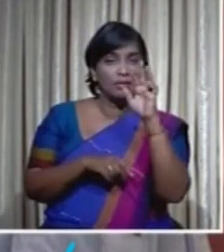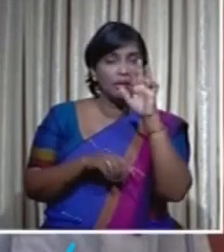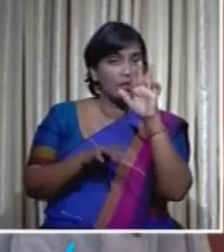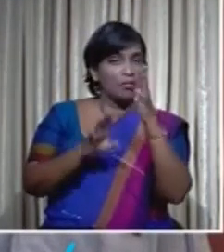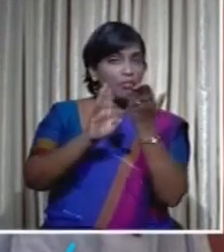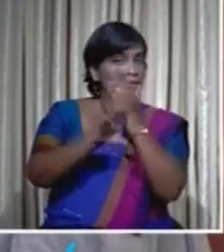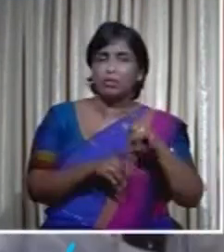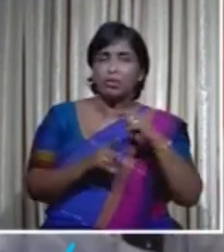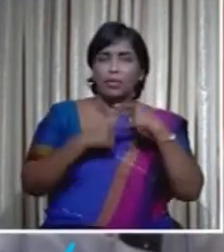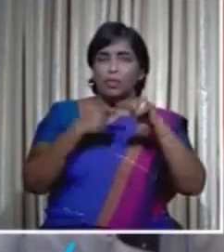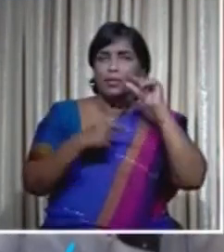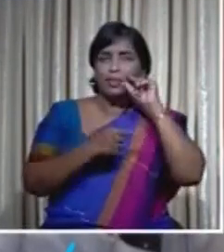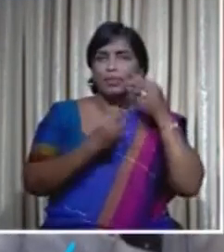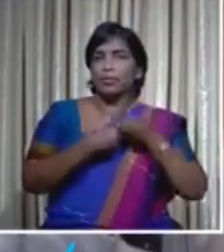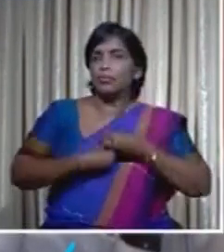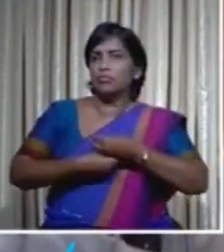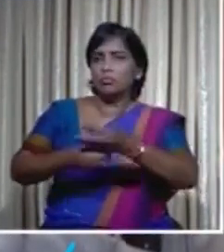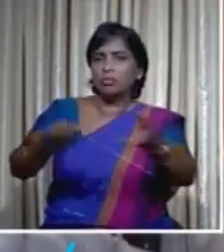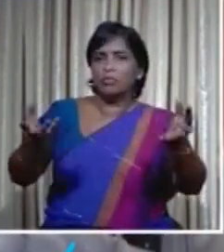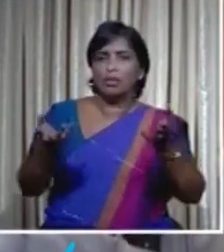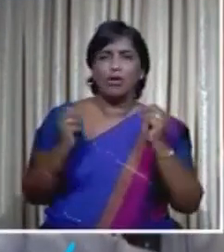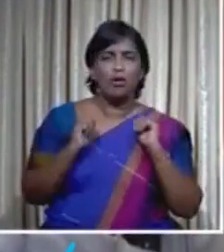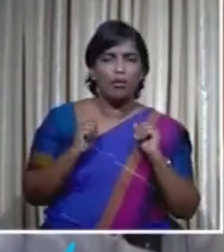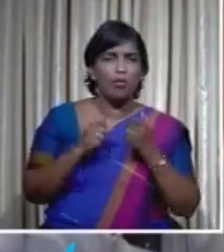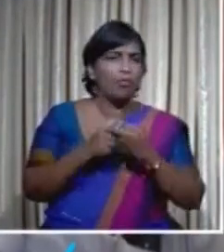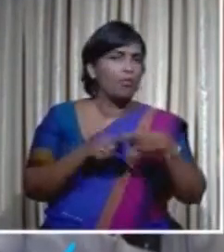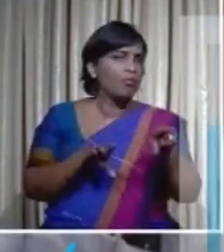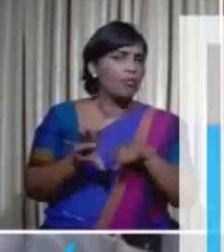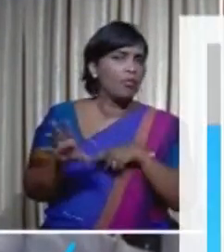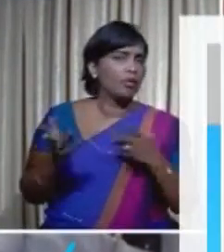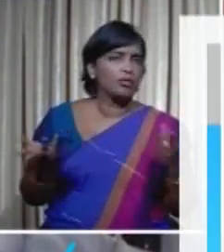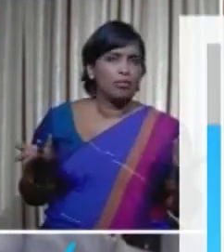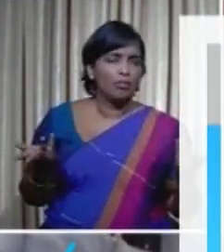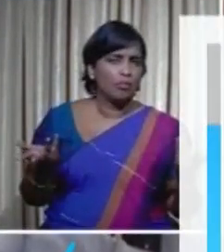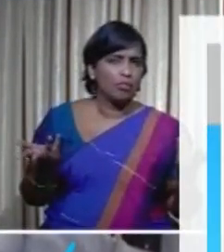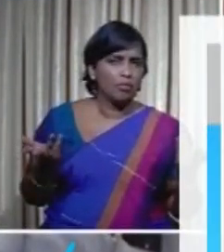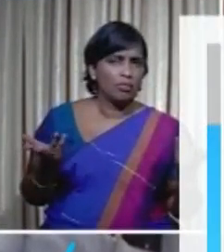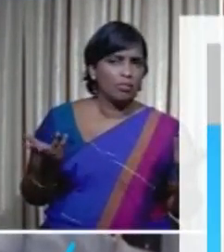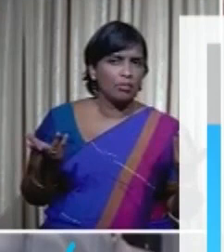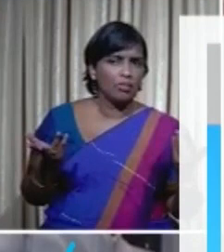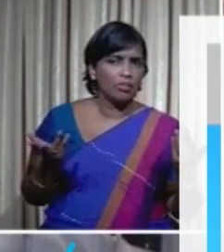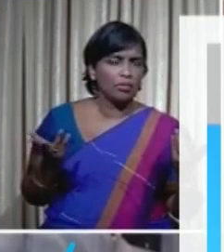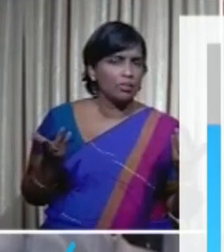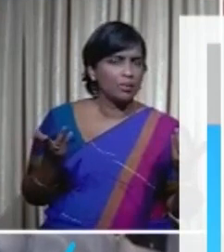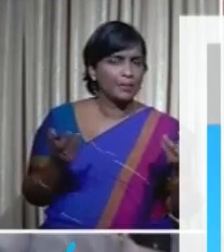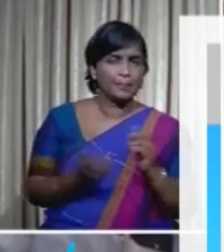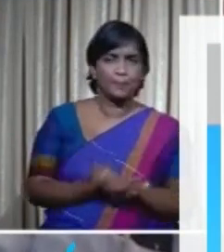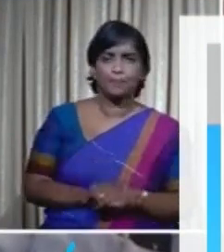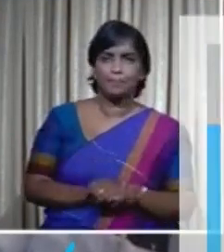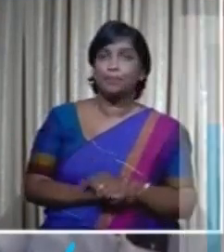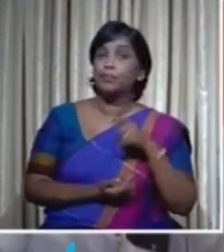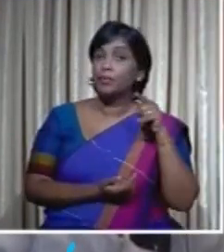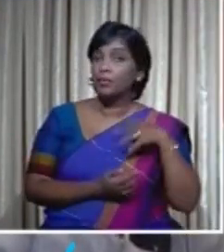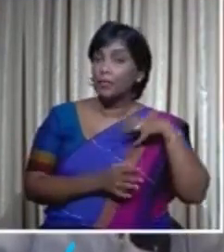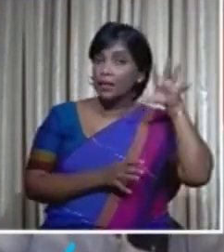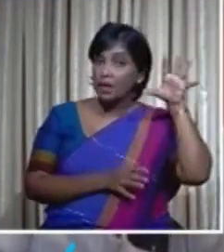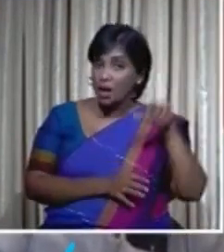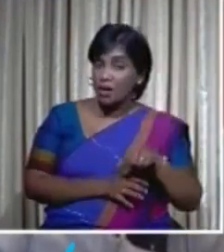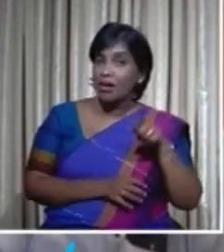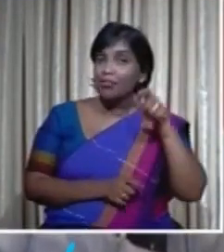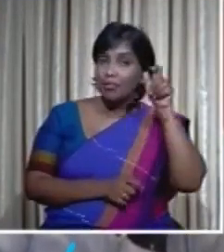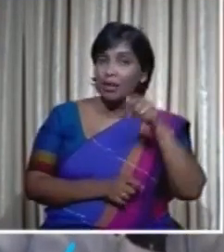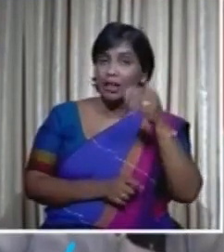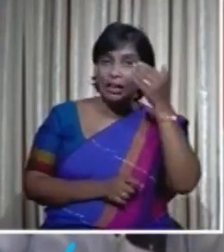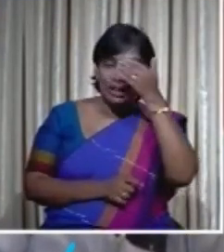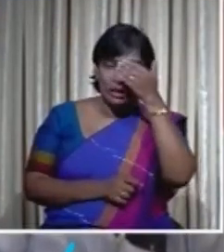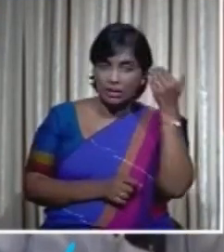கொண்டு வந்தார்கள் இனம் எவ்வாறு அழிக்கப்படுகிறது அதை கொண்டு வந்தவர்களே இன்னொரு வகையாக சொல்லுகிறார்கள் தமிழ் அரசியல்வாதிகள் இதனை